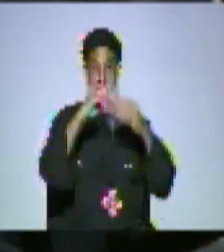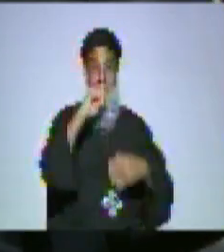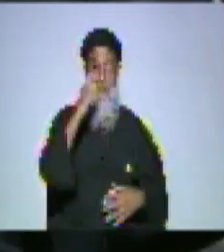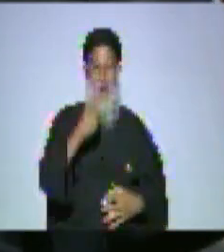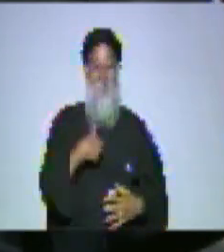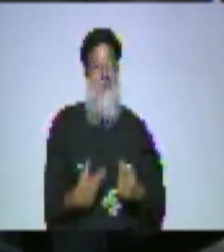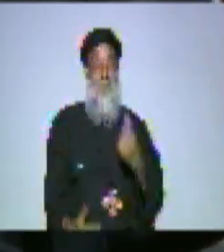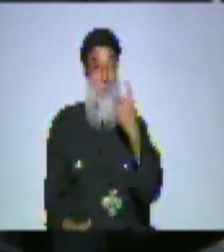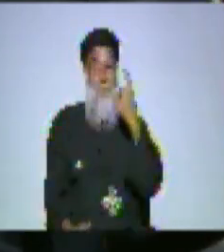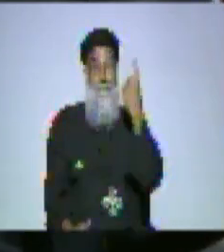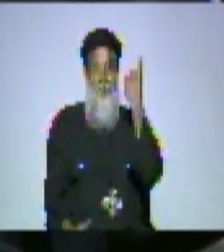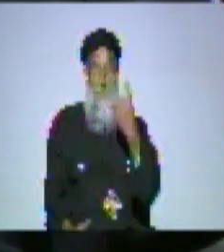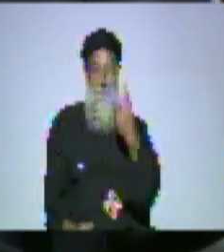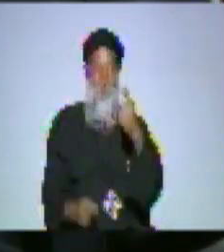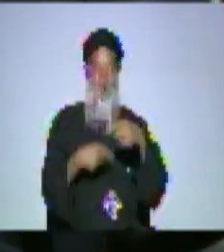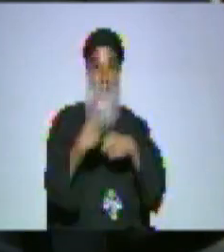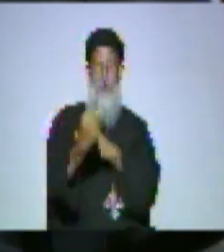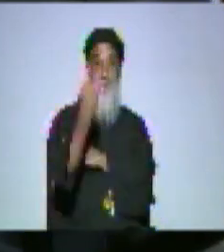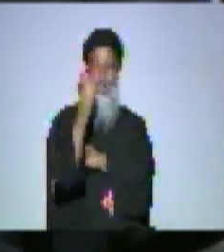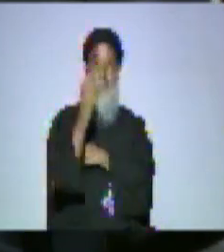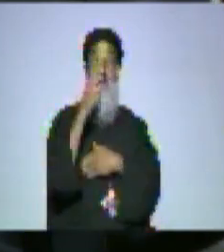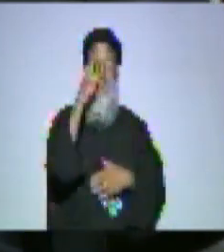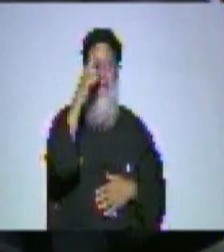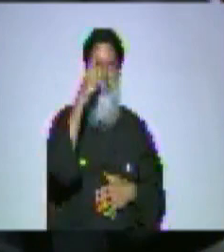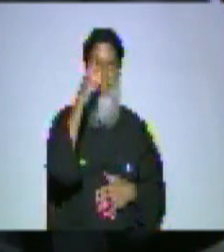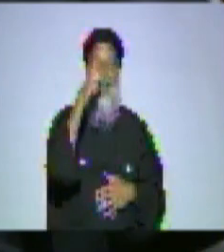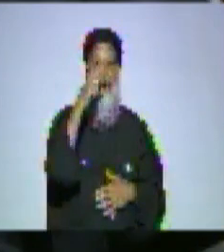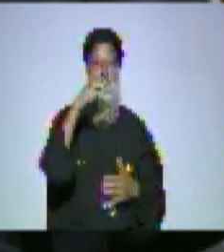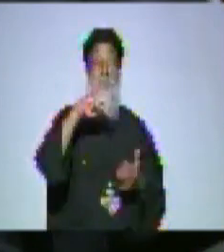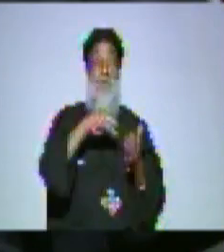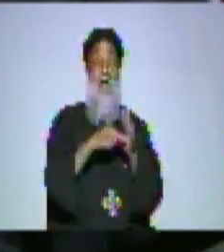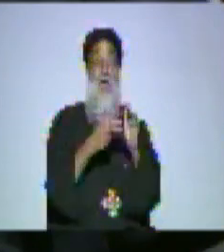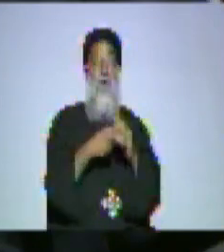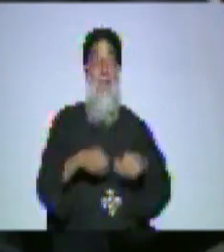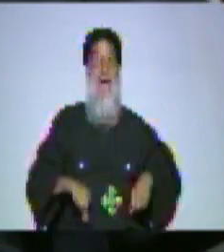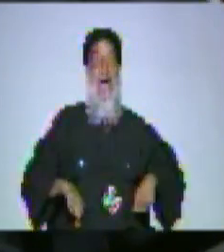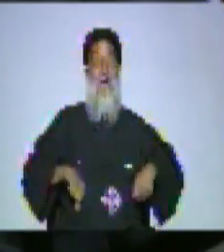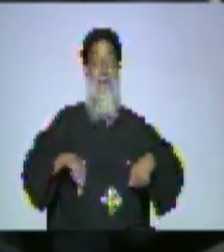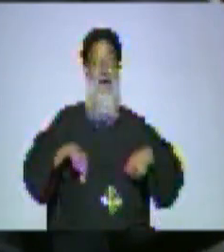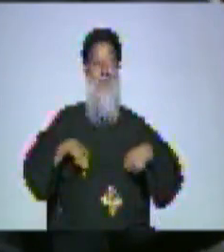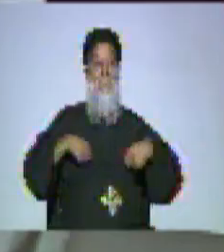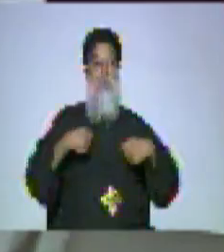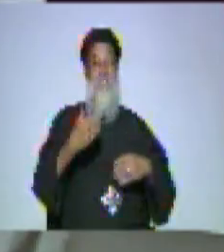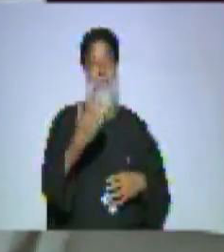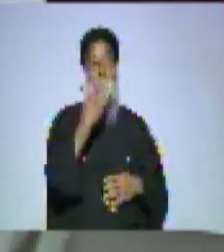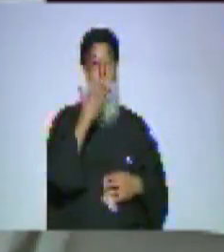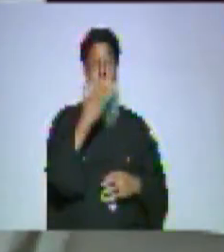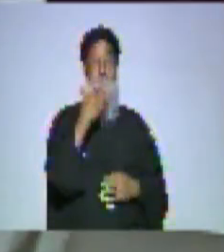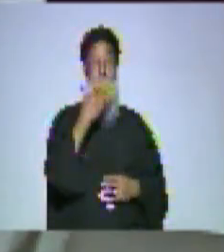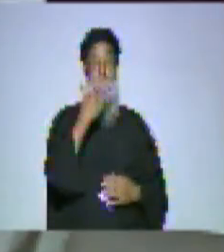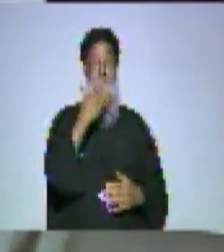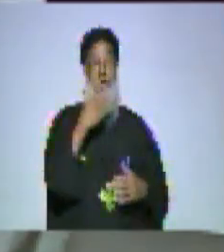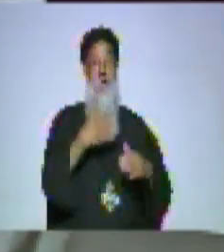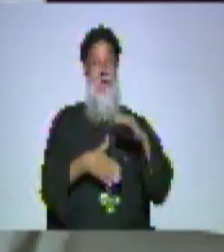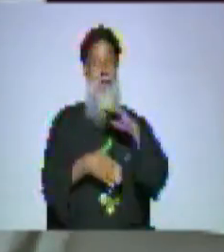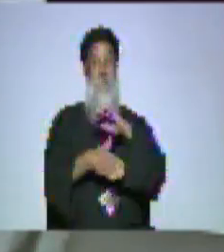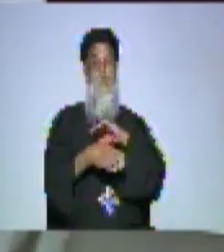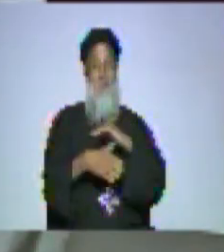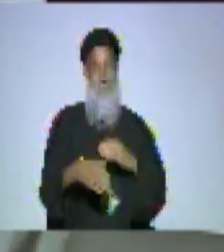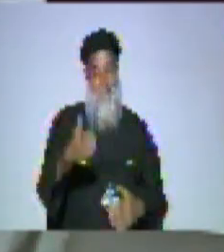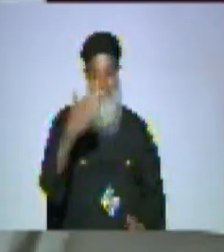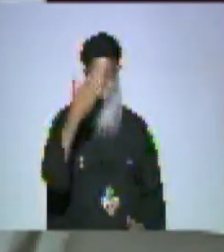فهتقول لنا ايه يا سيدنا عن قوه الله في عمل البابا شنوده الثالث انا الحقيقه تبارك